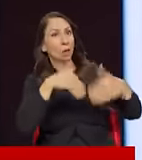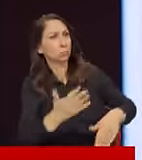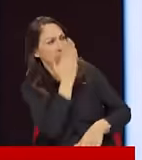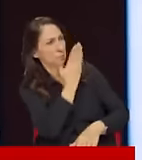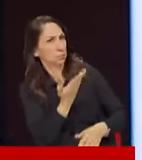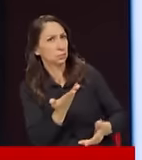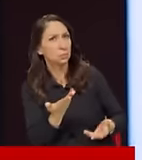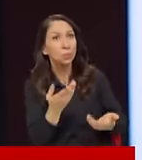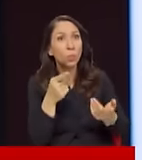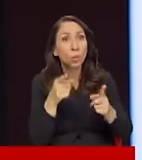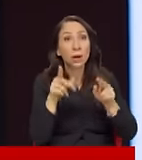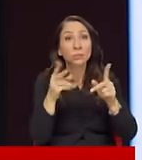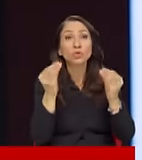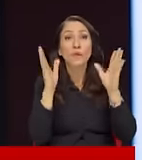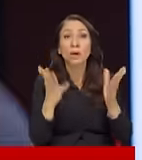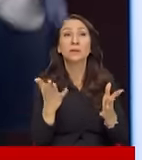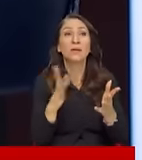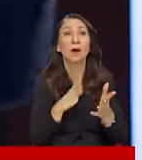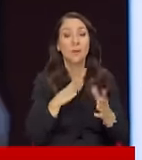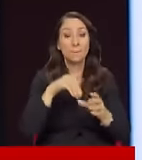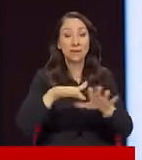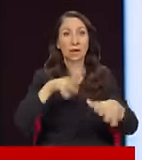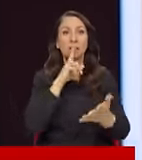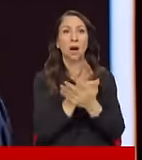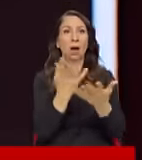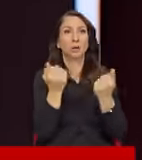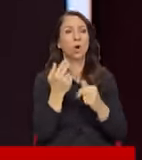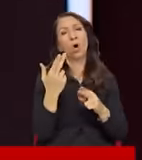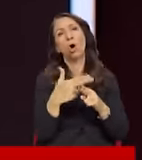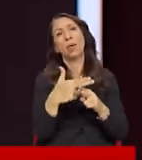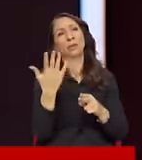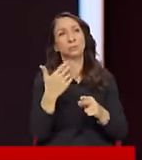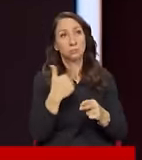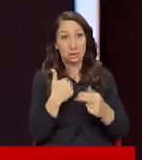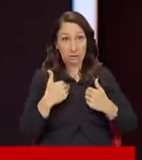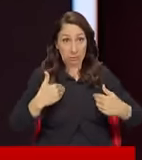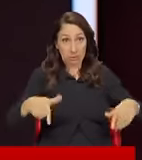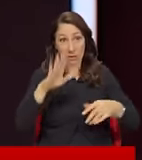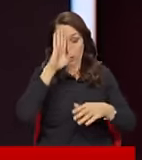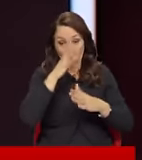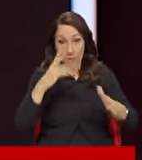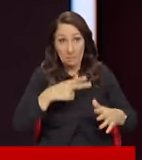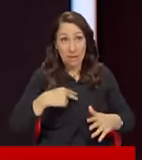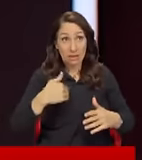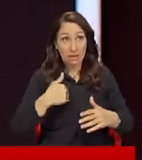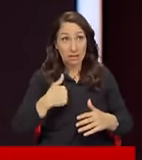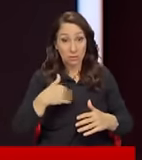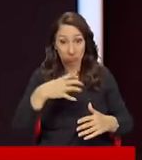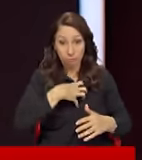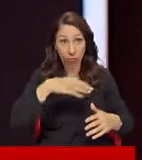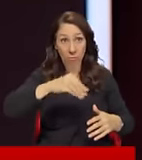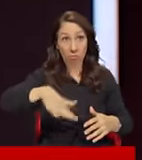engelledi. Ya bunun gibi daha birçok şey. Meclisten karar aldılar. Örneğin ya biz İstanbul Büyükşehir Belediyesi'nin